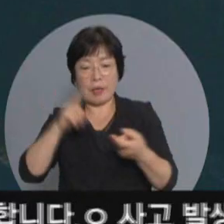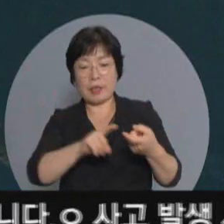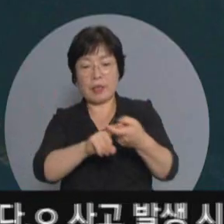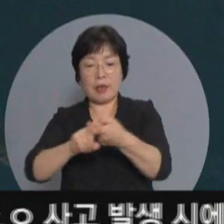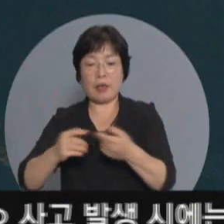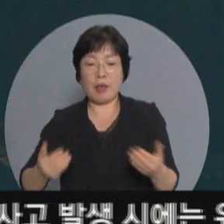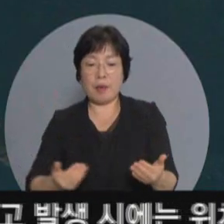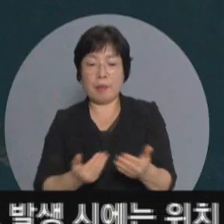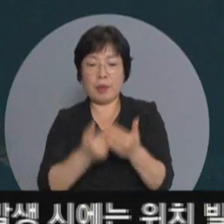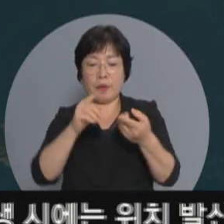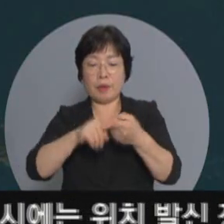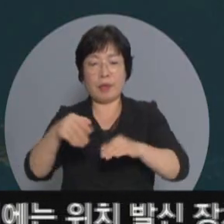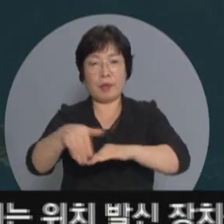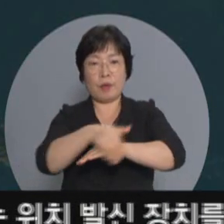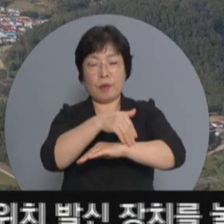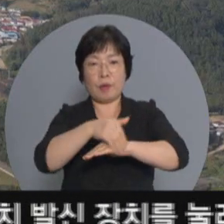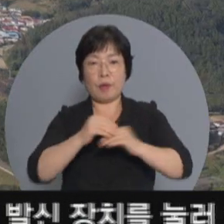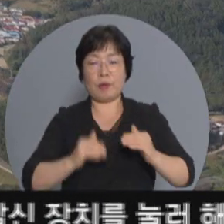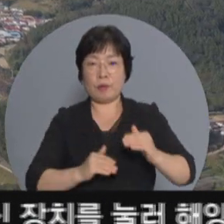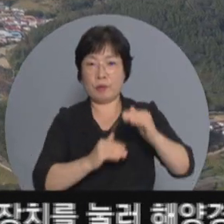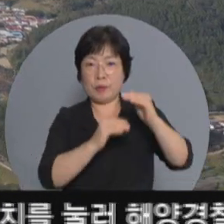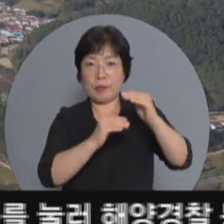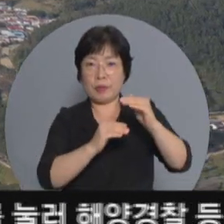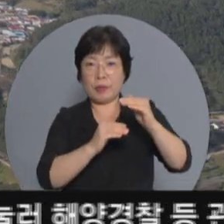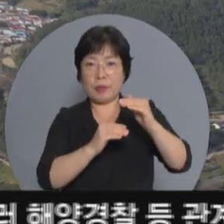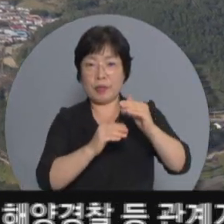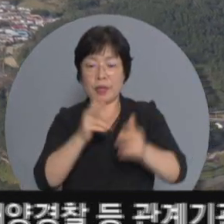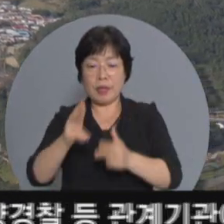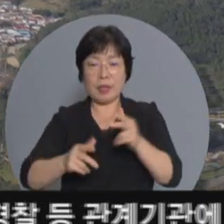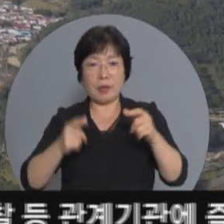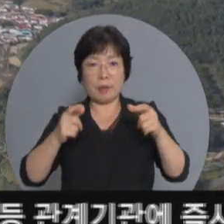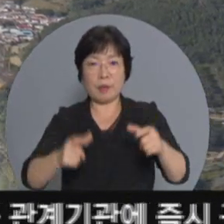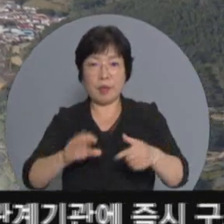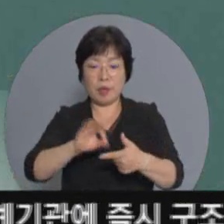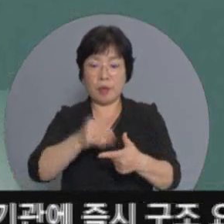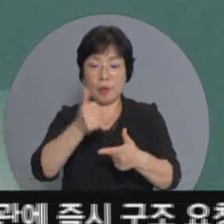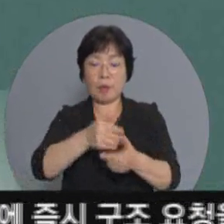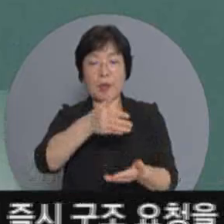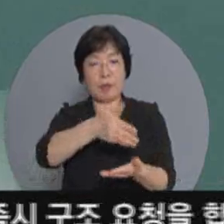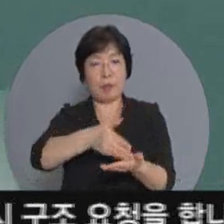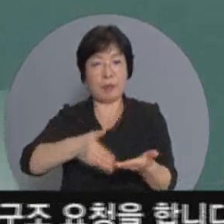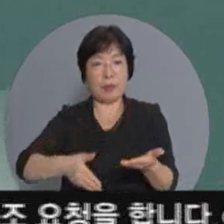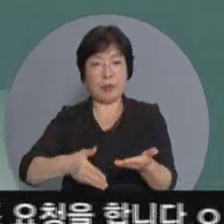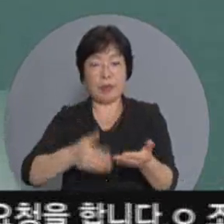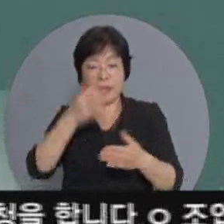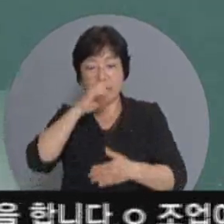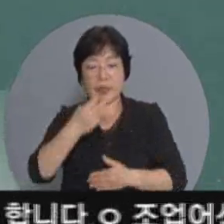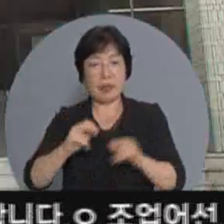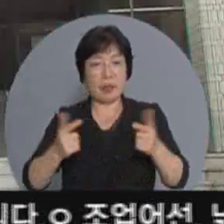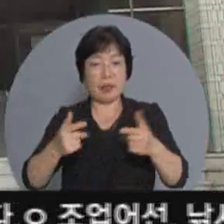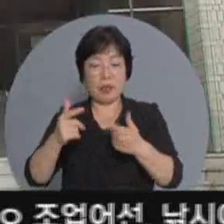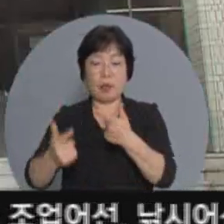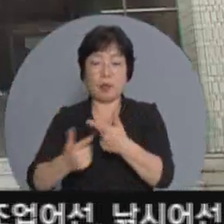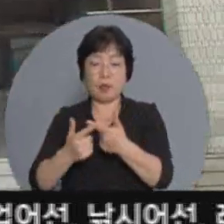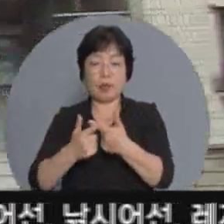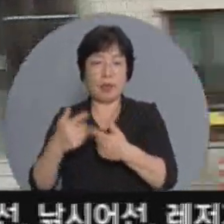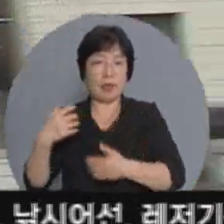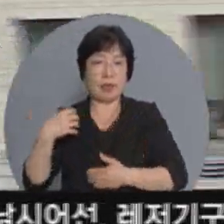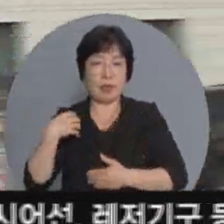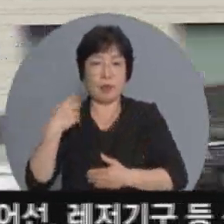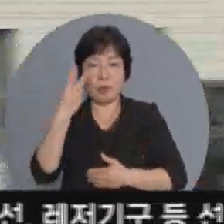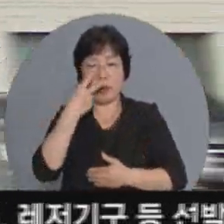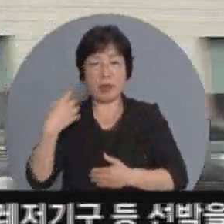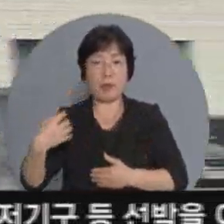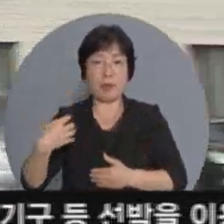발전 전략을 모색하고 있습니다. 게다가 사업 구역이 영호남의 경계인데도 익산청이 아닌